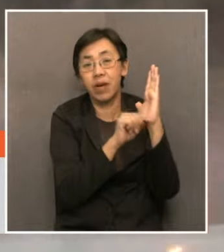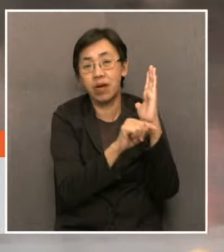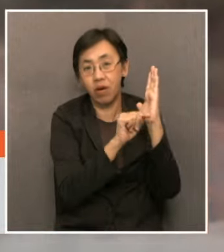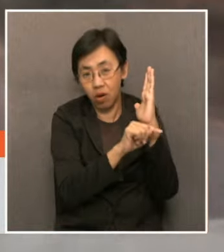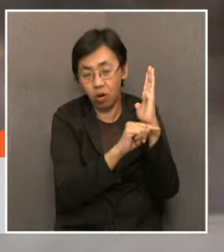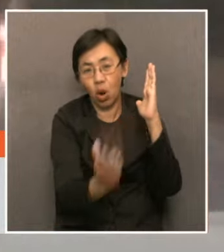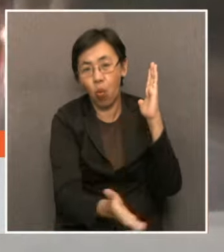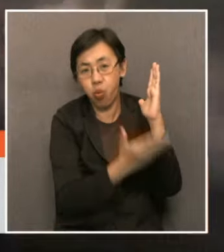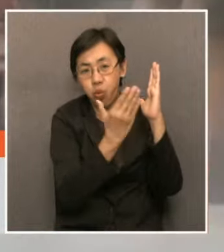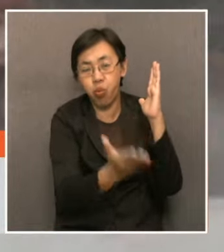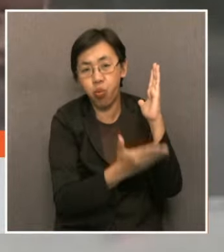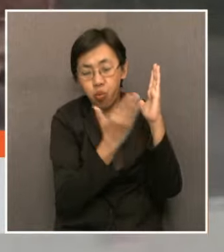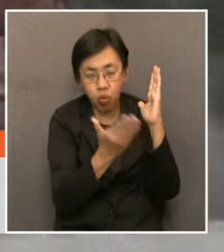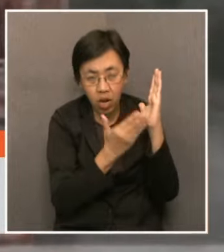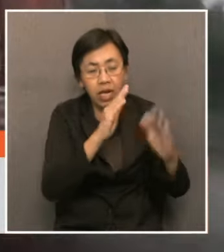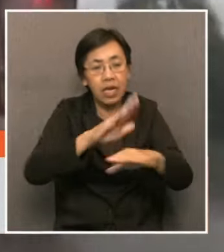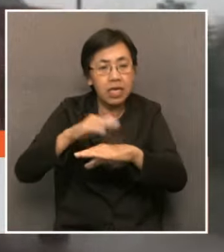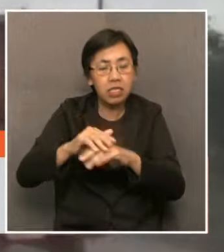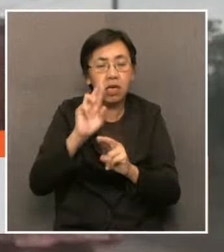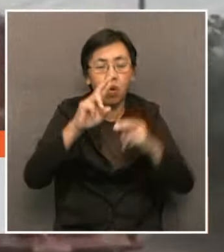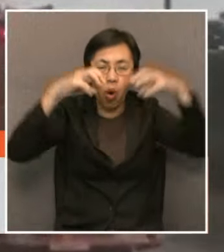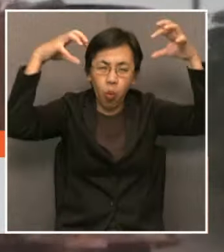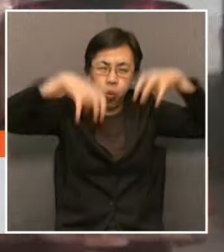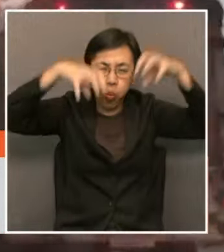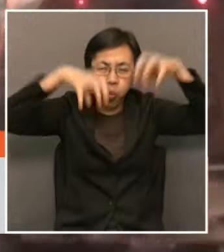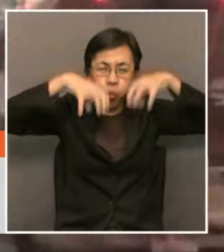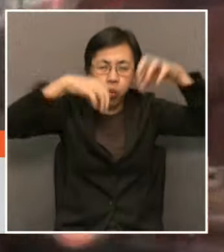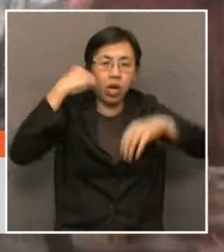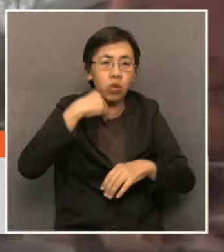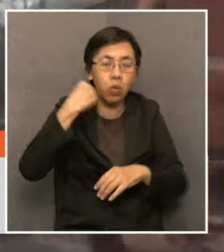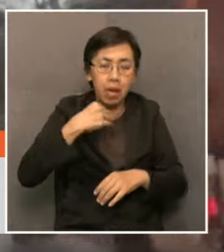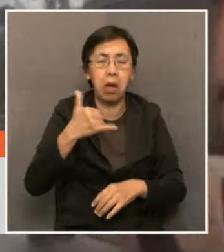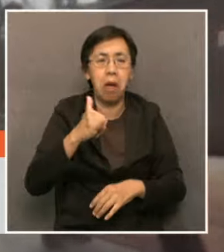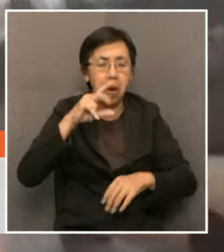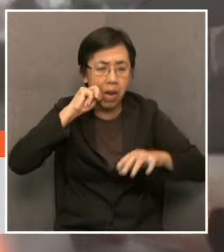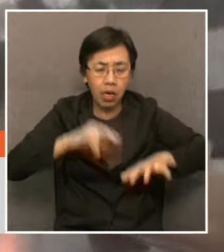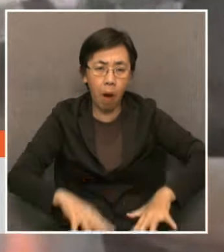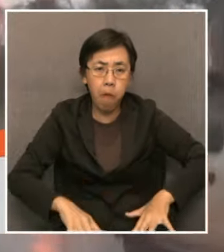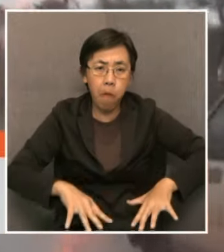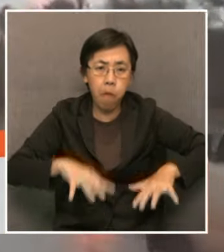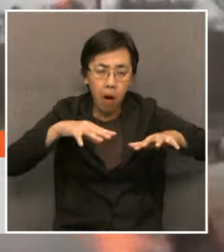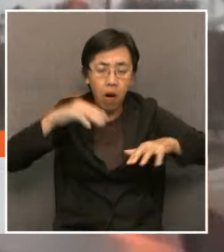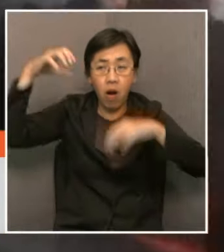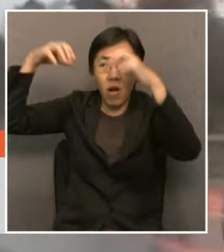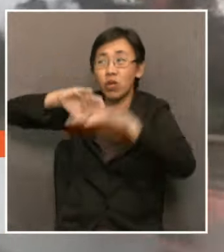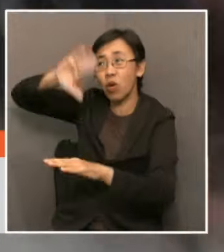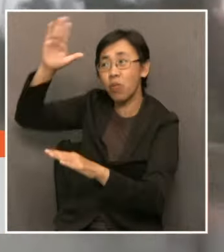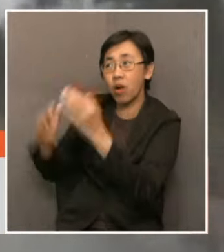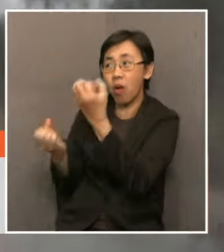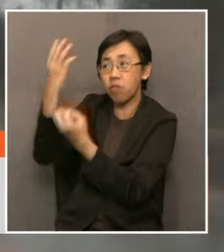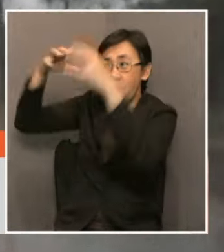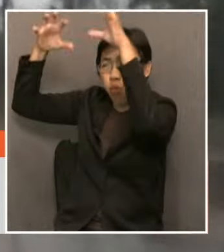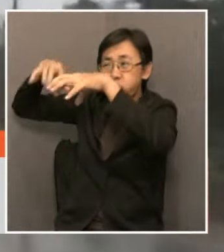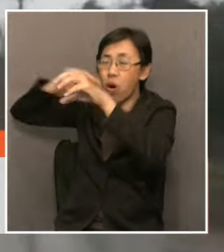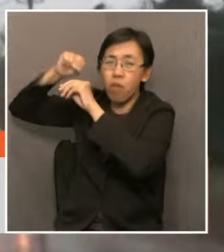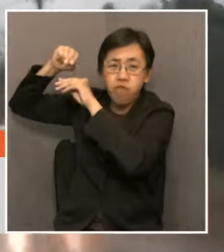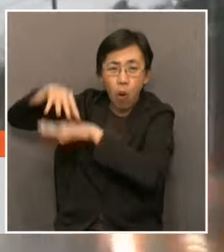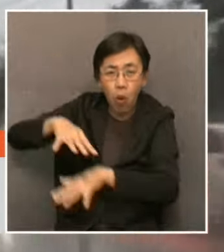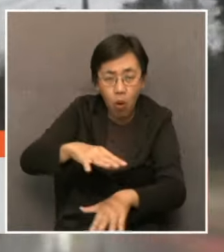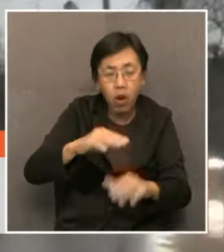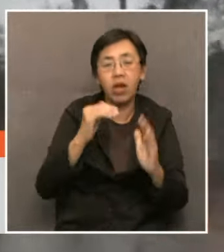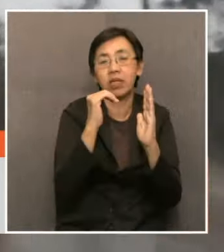รสุมต้องระวังฝนตกสะสมอาจทำให้เกิดน้ำท่วมฉับพลันน้ำป่าไหลหลากในพื้นที่ภาคเหนือและภาคอีสานตอนบ